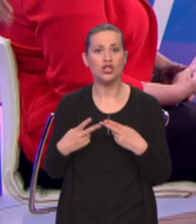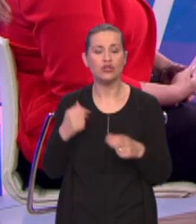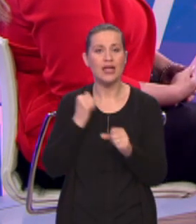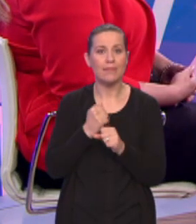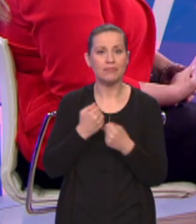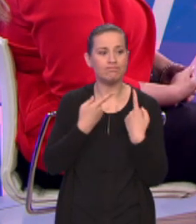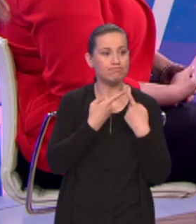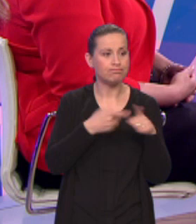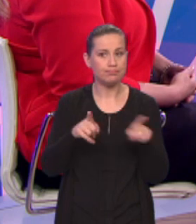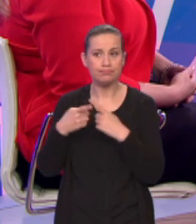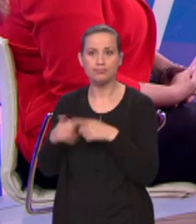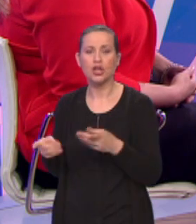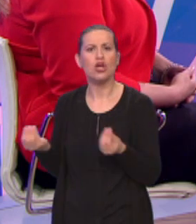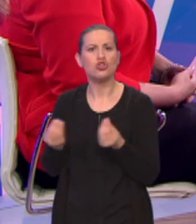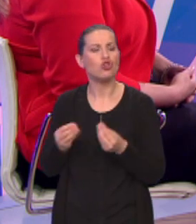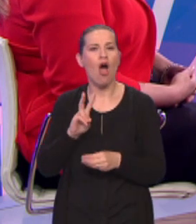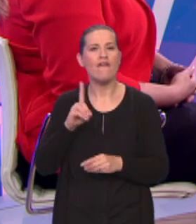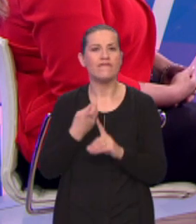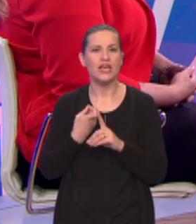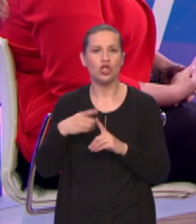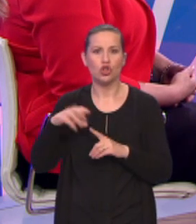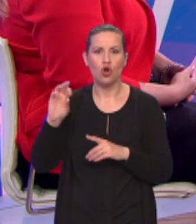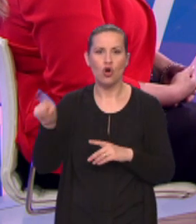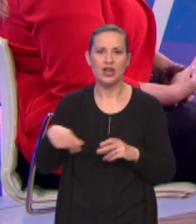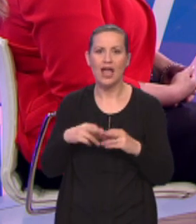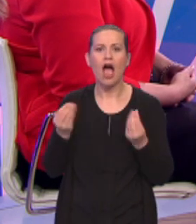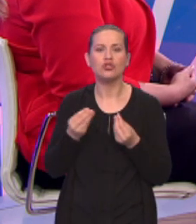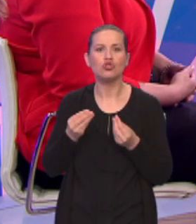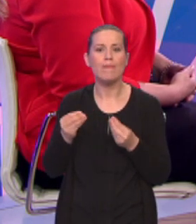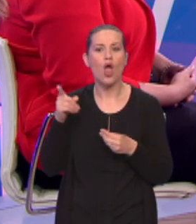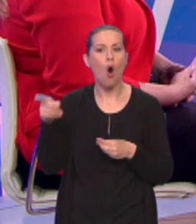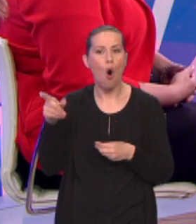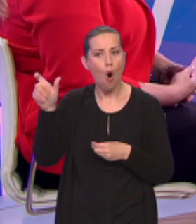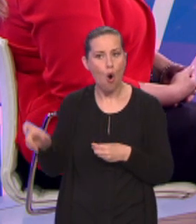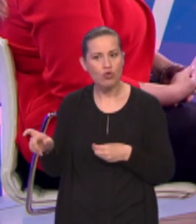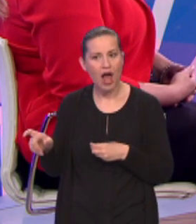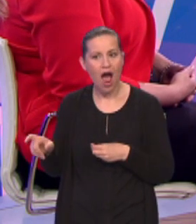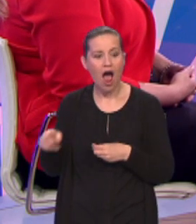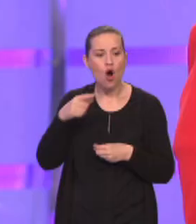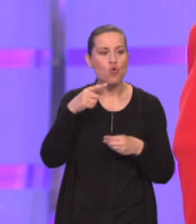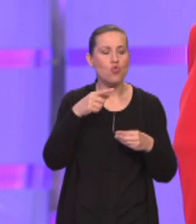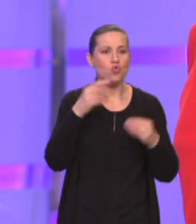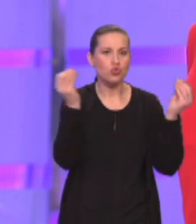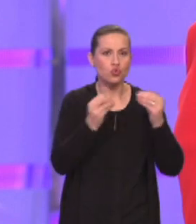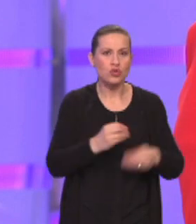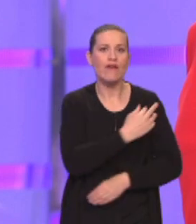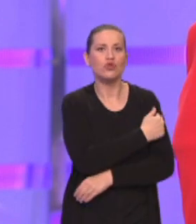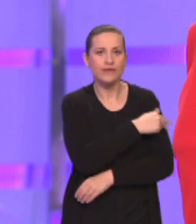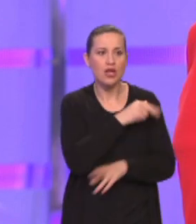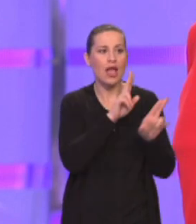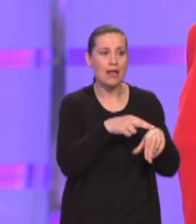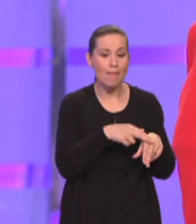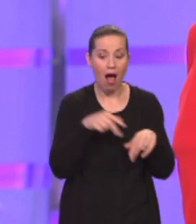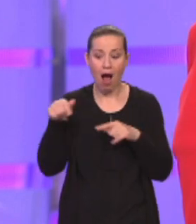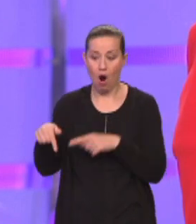napravite distinkciju. Dakle, što bi Viktorija tamo u sustavu, u švicarskom sustavu imala, a ovdje nema? Zbog čega smatrate